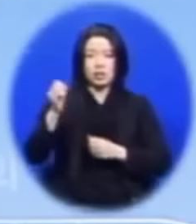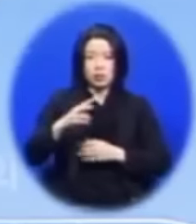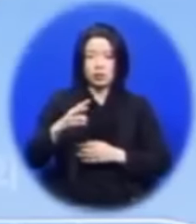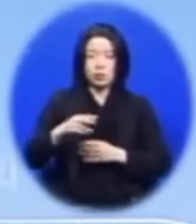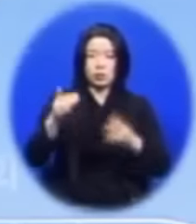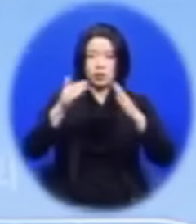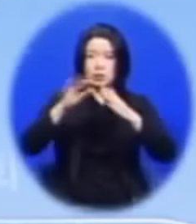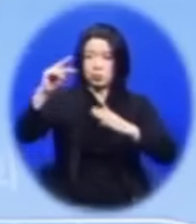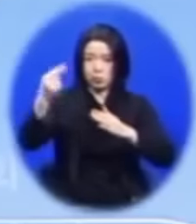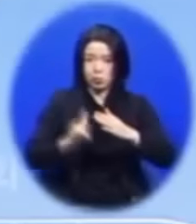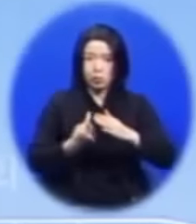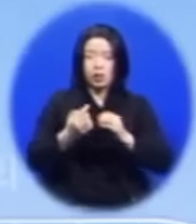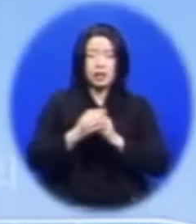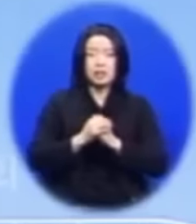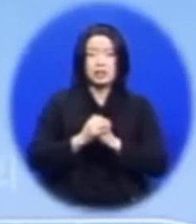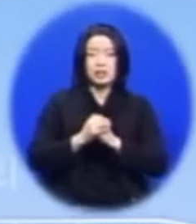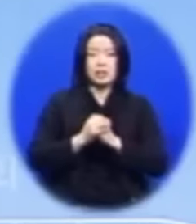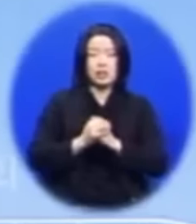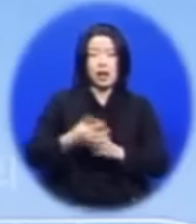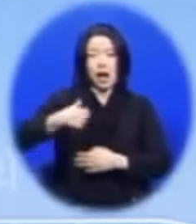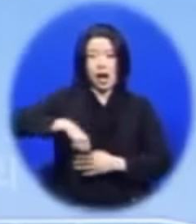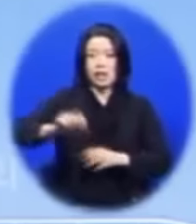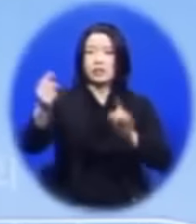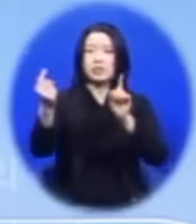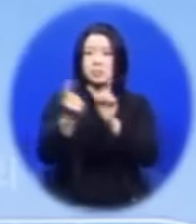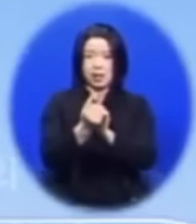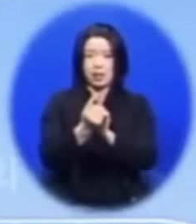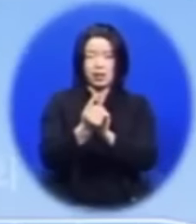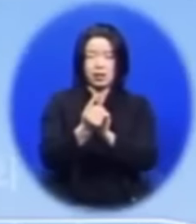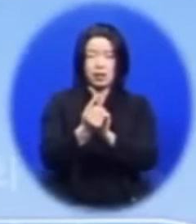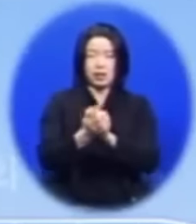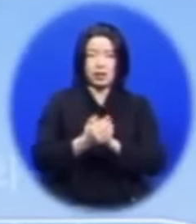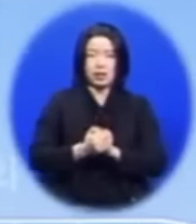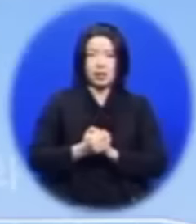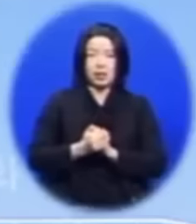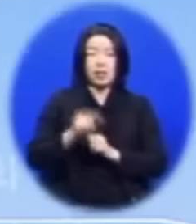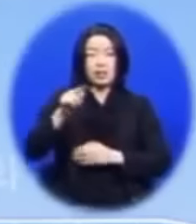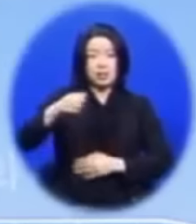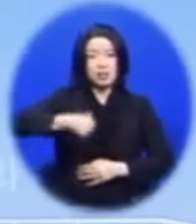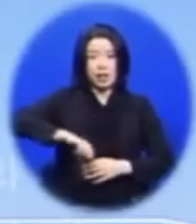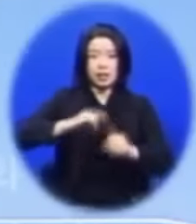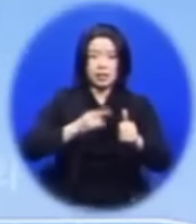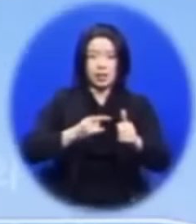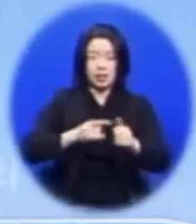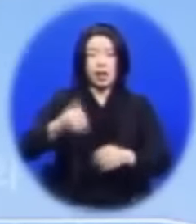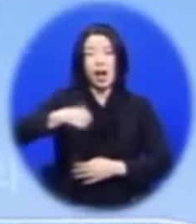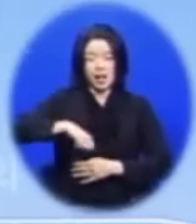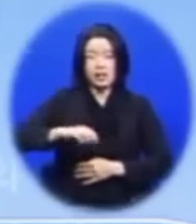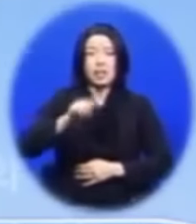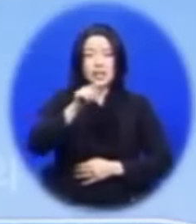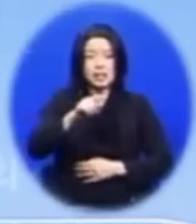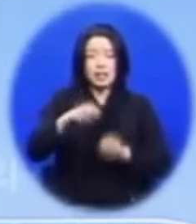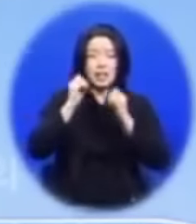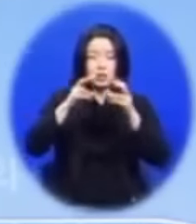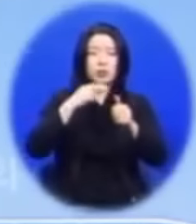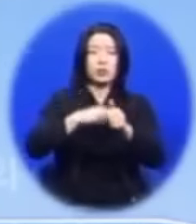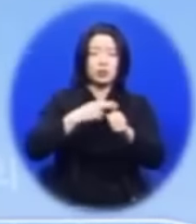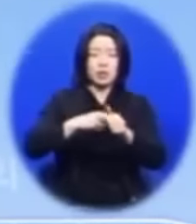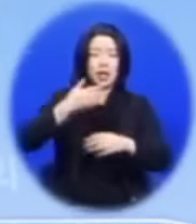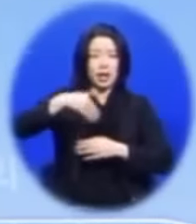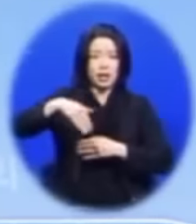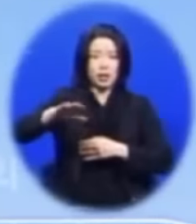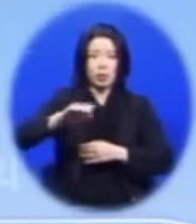돌아와서 아들을 만났습니다 그 아들에게 아들아 내가 선교사 가겠다고 처음